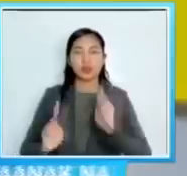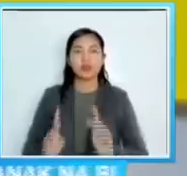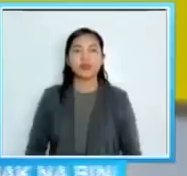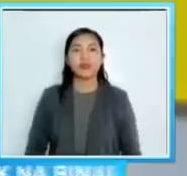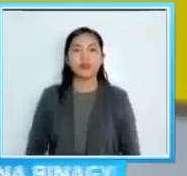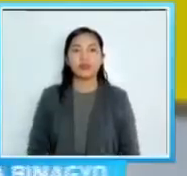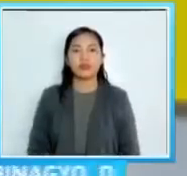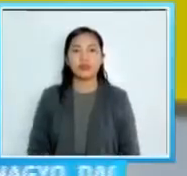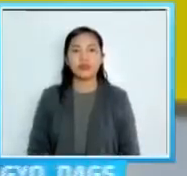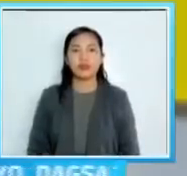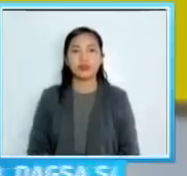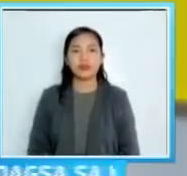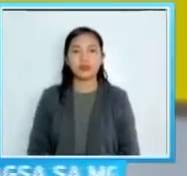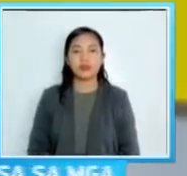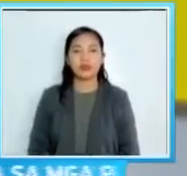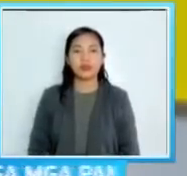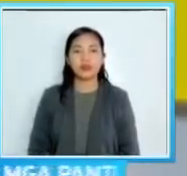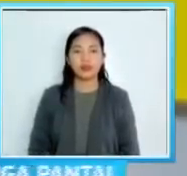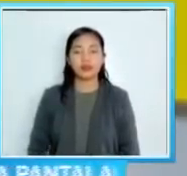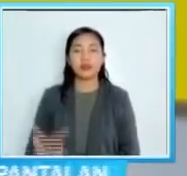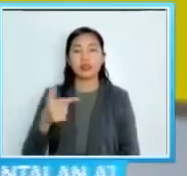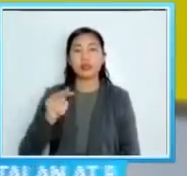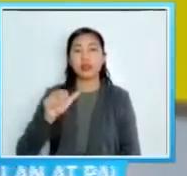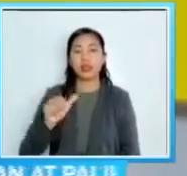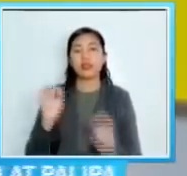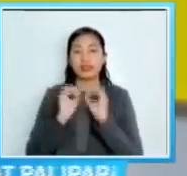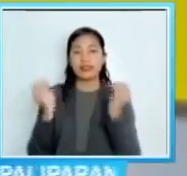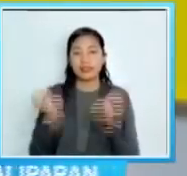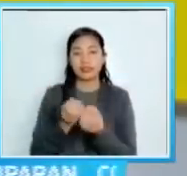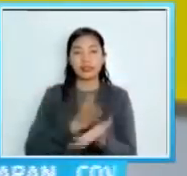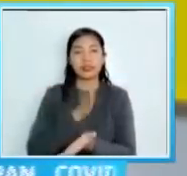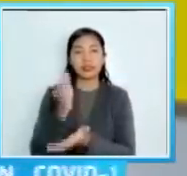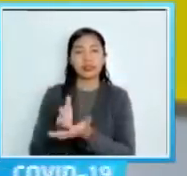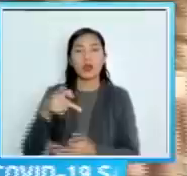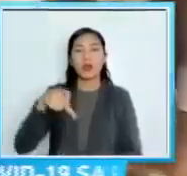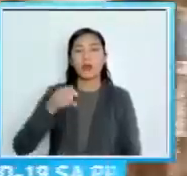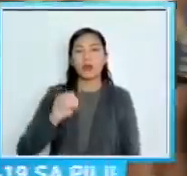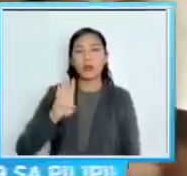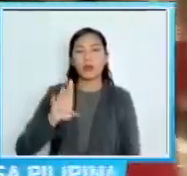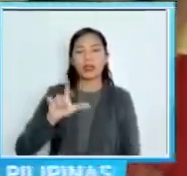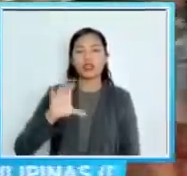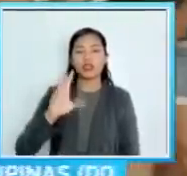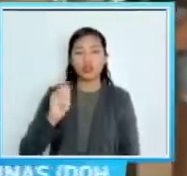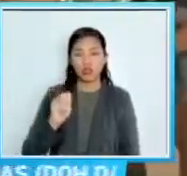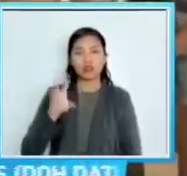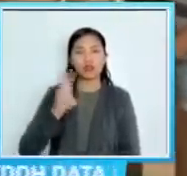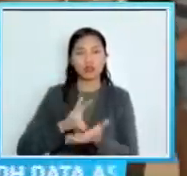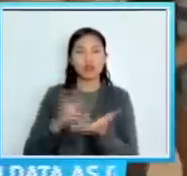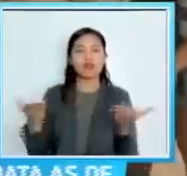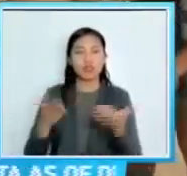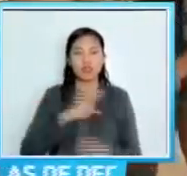kababayan. Bumisita po ang Jimmy Capuso Foundation sa Poblasyon Sentro sa Clarín, Bohol. Sa ilalim po ng Operation